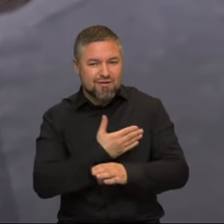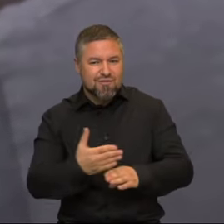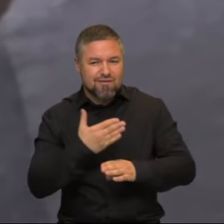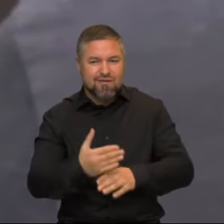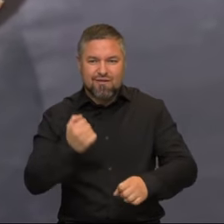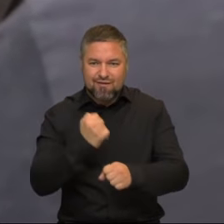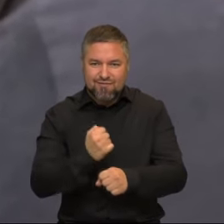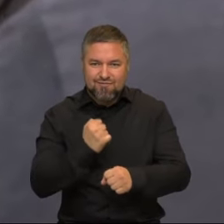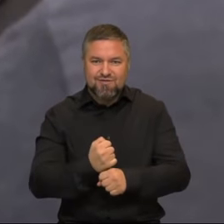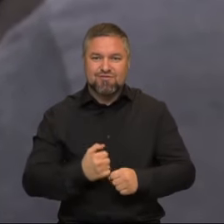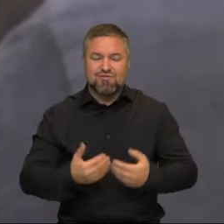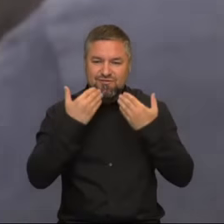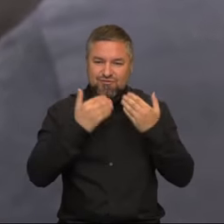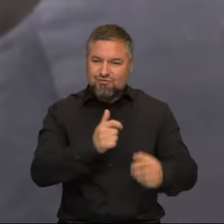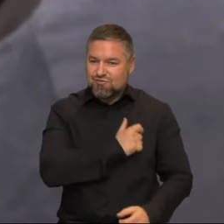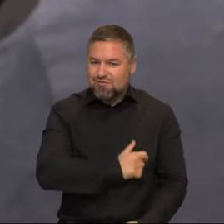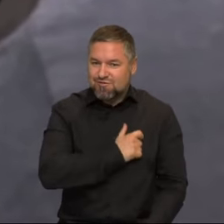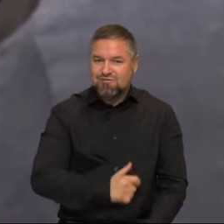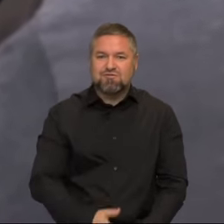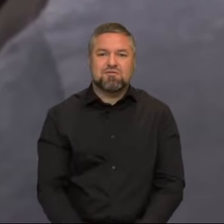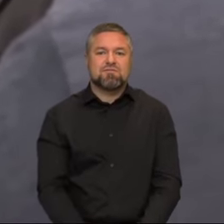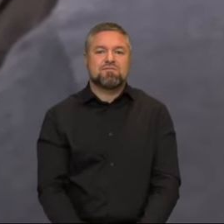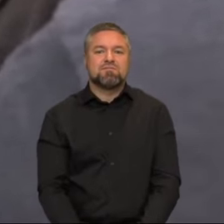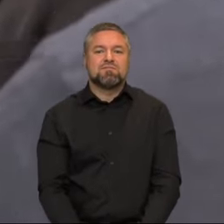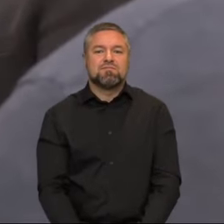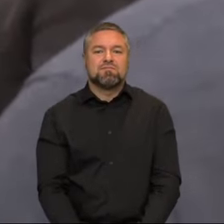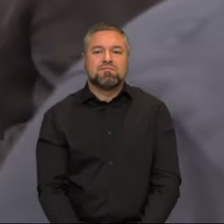pracował. Dziękuję, dziękuję serdecznie.